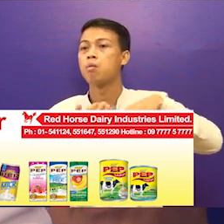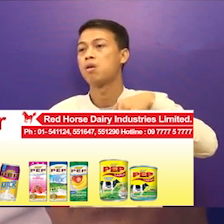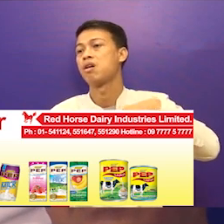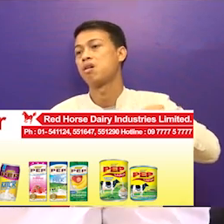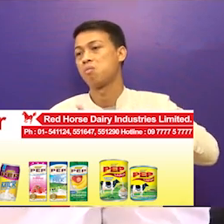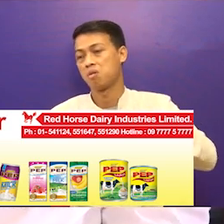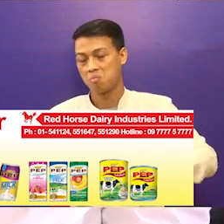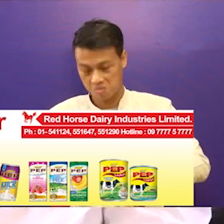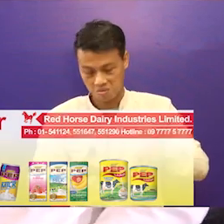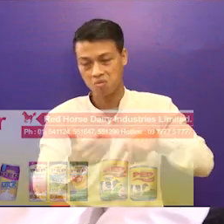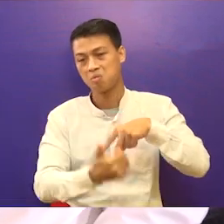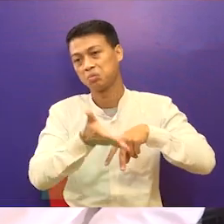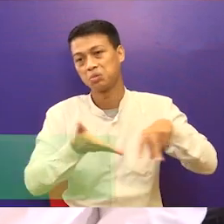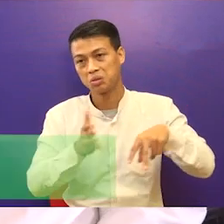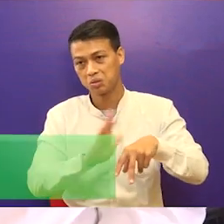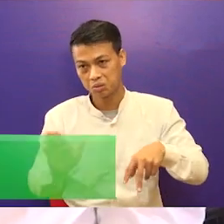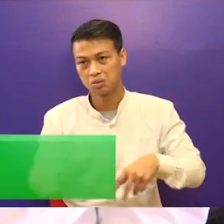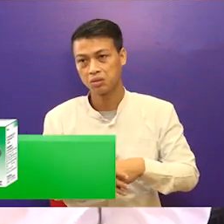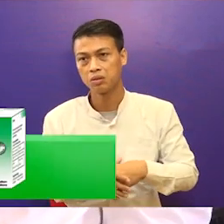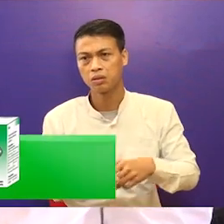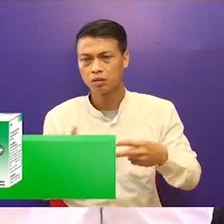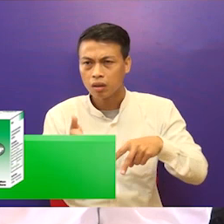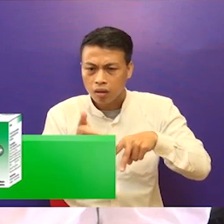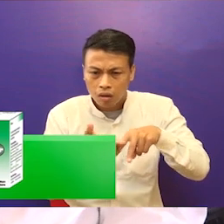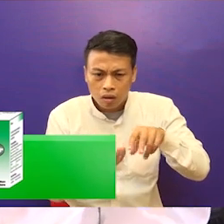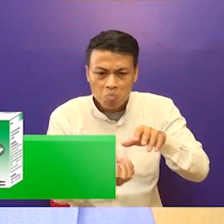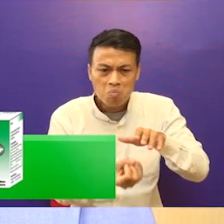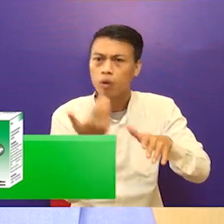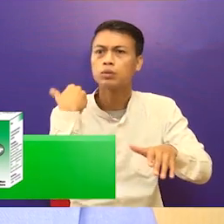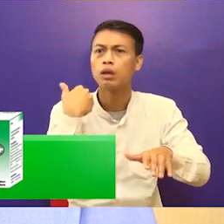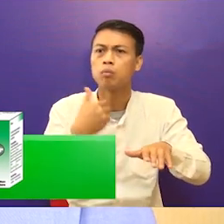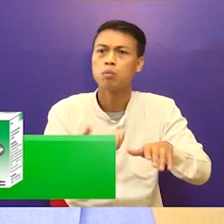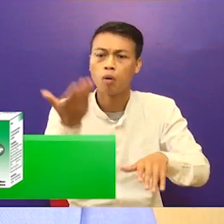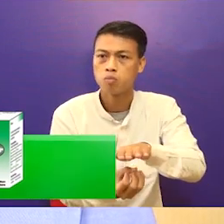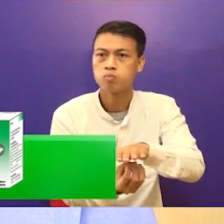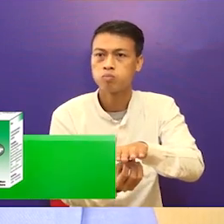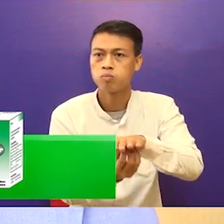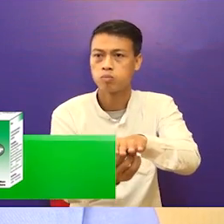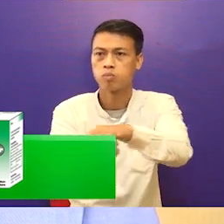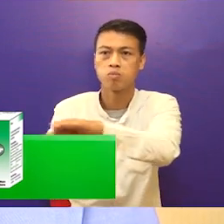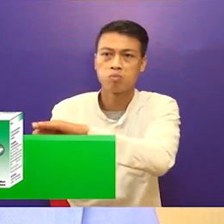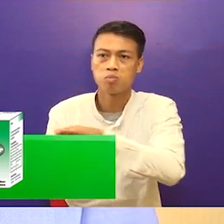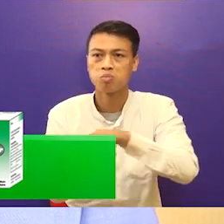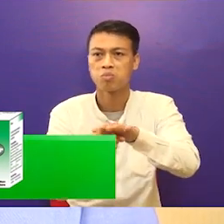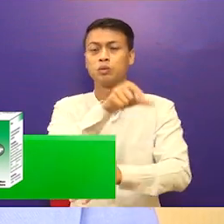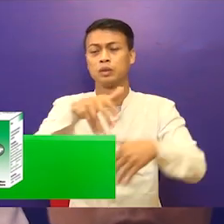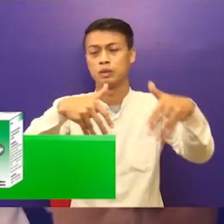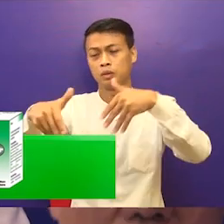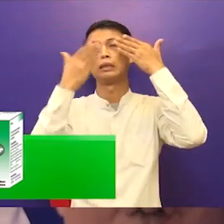တဲ့လူရယ်နောက်လူအတိုင်းဝိုင်းရယ်နော် media cso dpo disabled people organization ဟုတ်ကဲ့ နောက်တစ်ခုကတော့